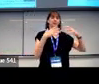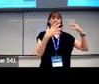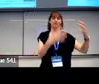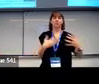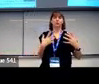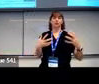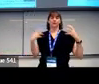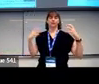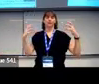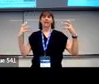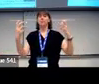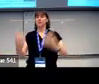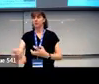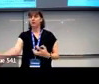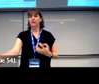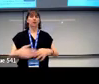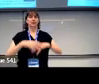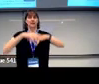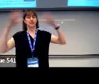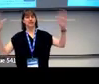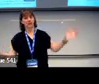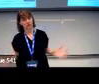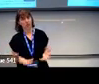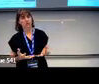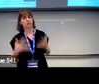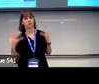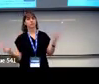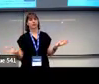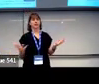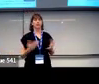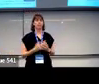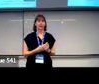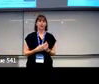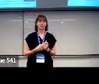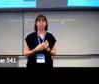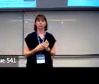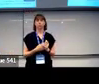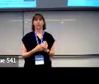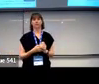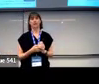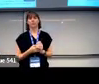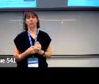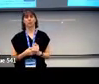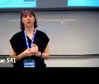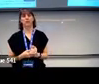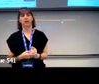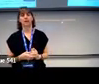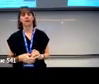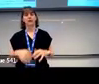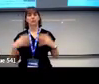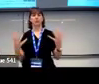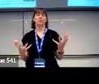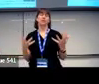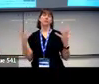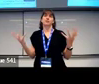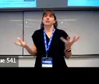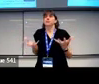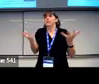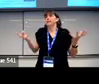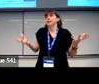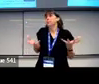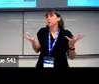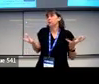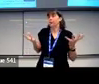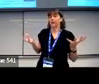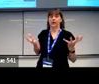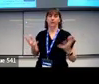Donc, il y avait beaucoup des bases de données. Roxane, c'est elle qui a géré toute la base de données. C'est beaucoup, beaucoup de travail pour un manuel. Puis, évidemment, c'est du